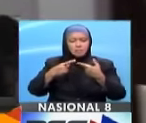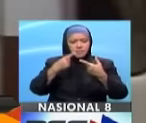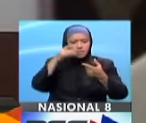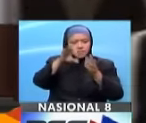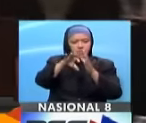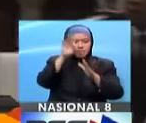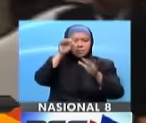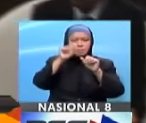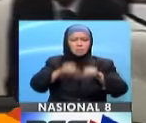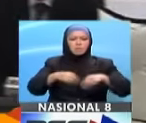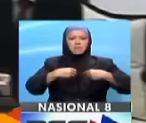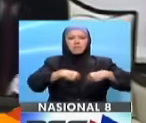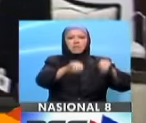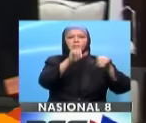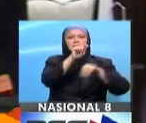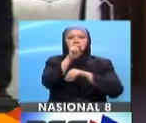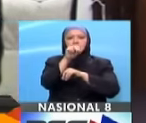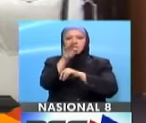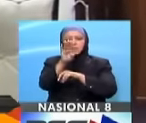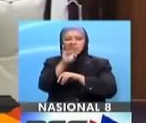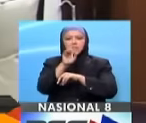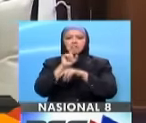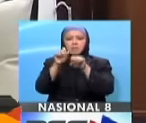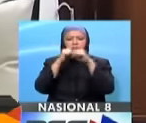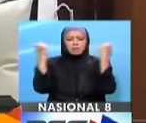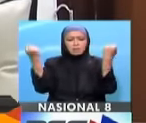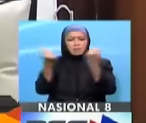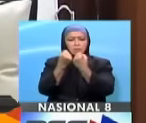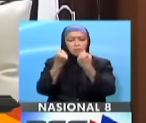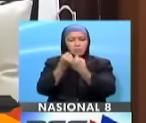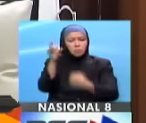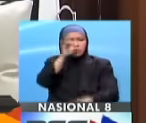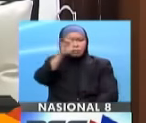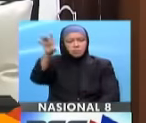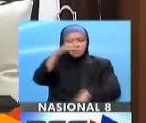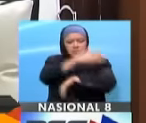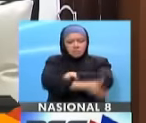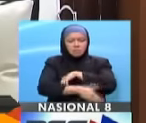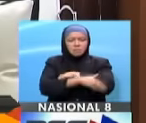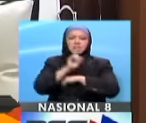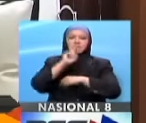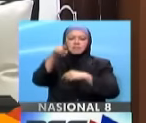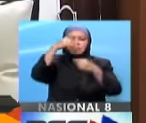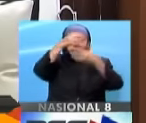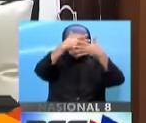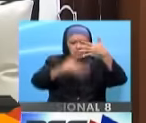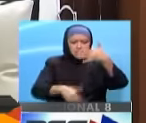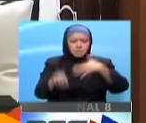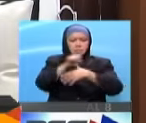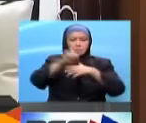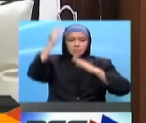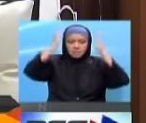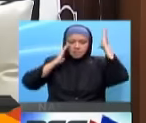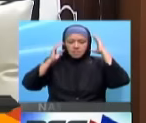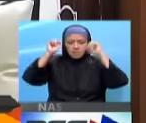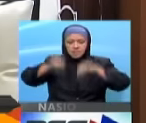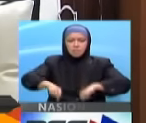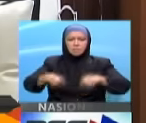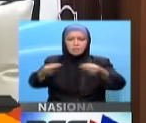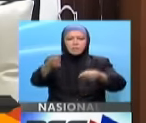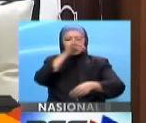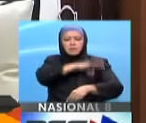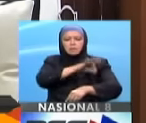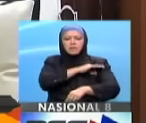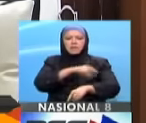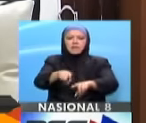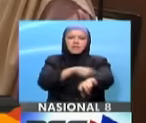TNB yang juga merupakan firma tunggal negara yang turut tersenarai dalam Bursa Malaysia. Sekaligus, ia dapat memberi faedah kepada pengguna dalam